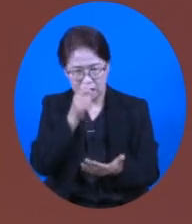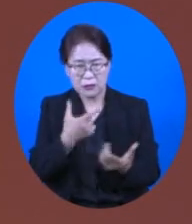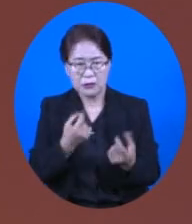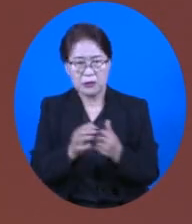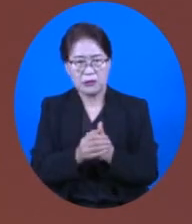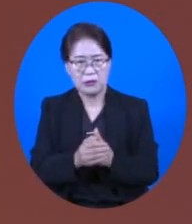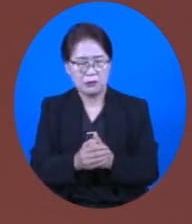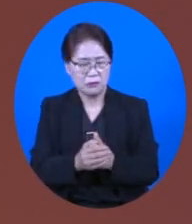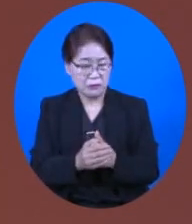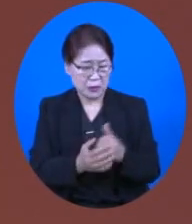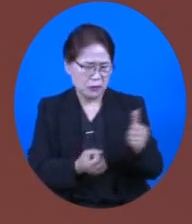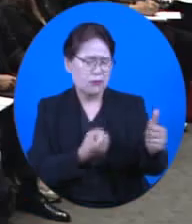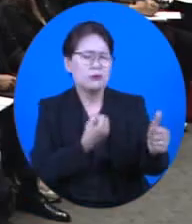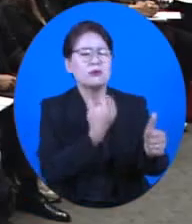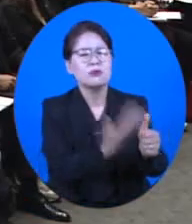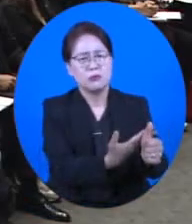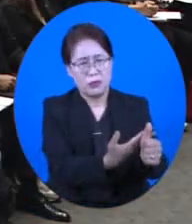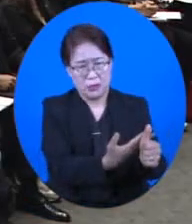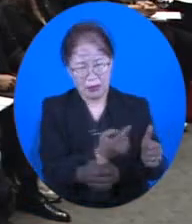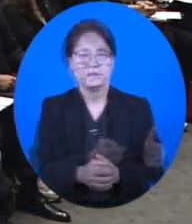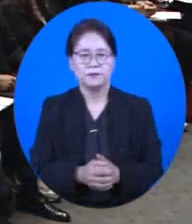사람에게 고하여 바치는 것, 이게 참소예요.